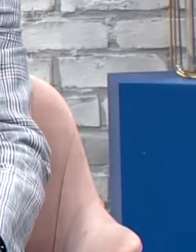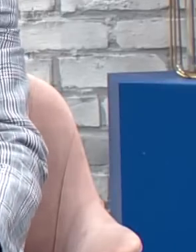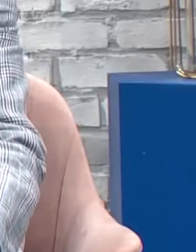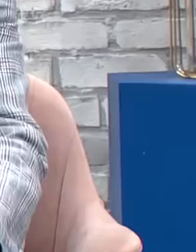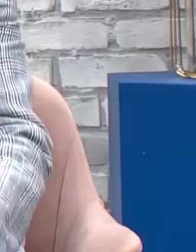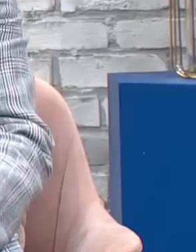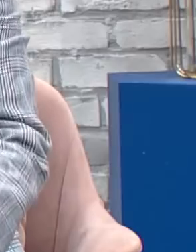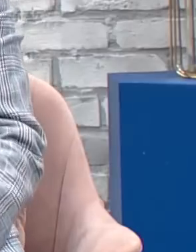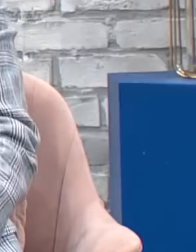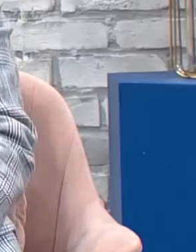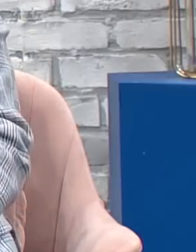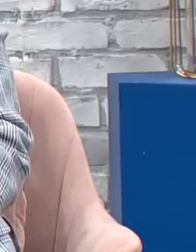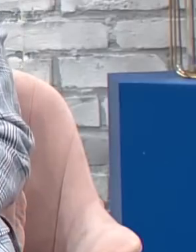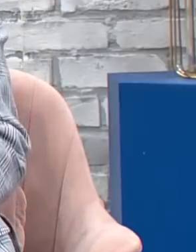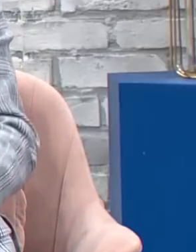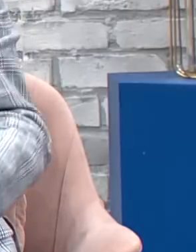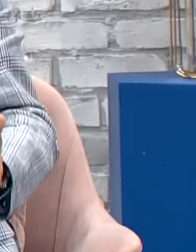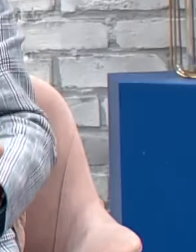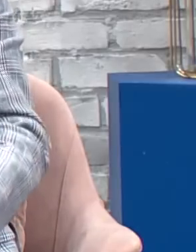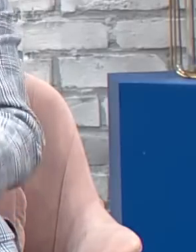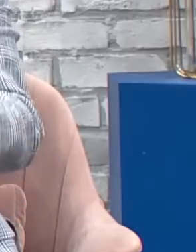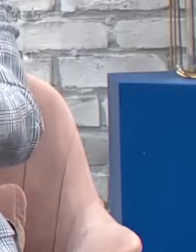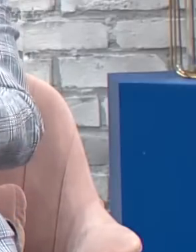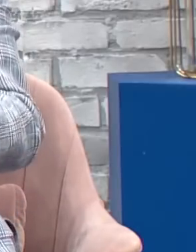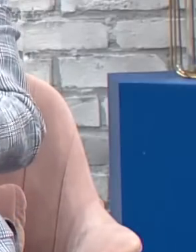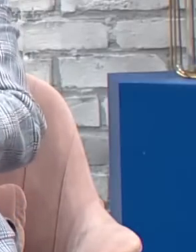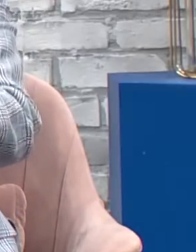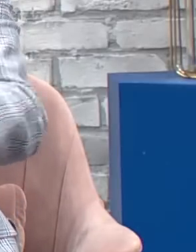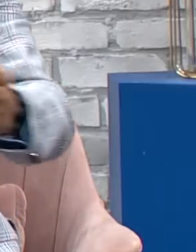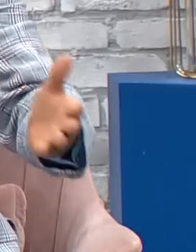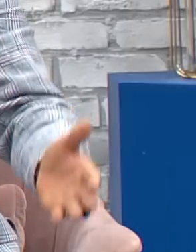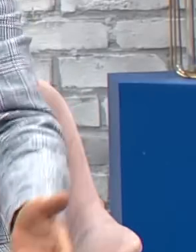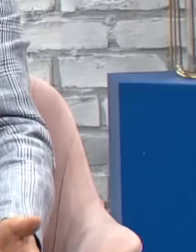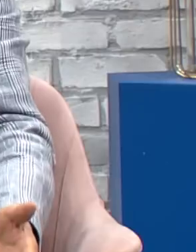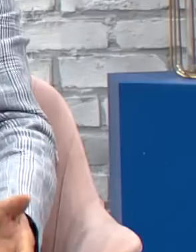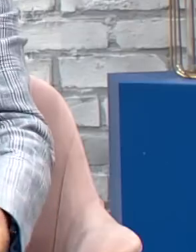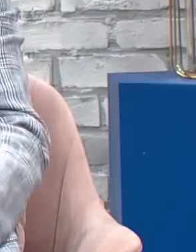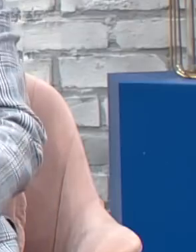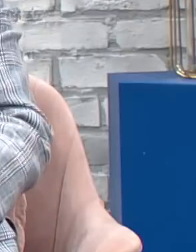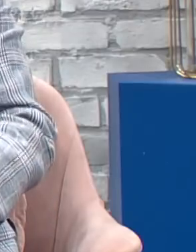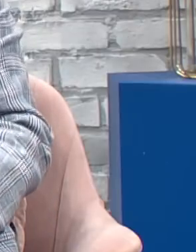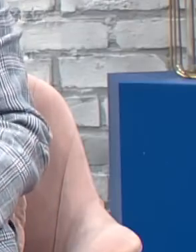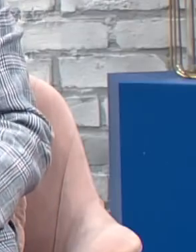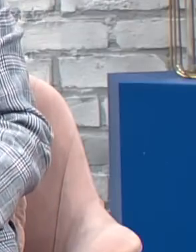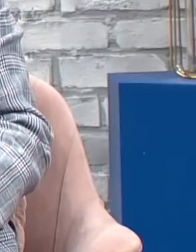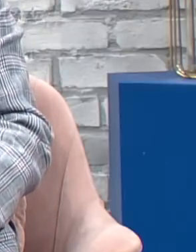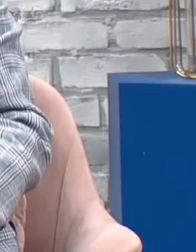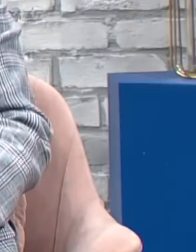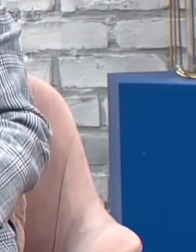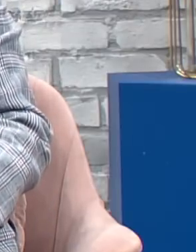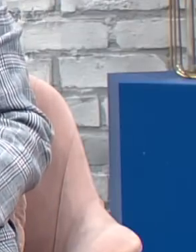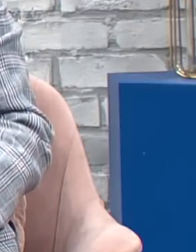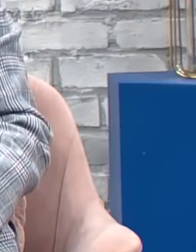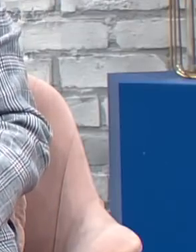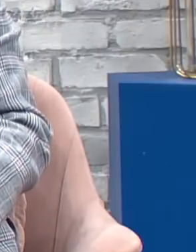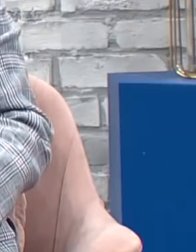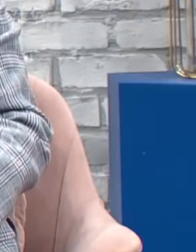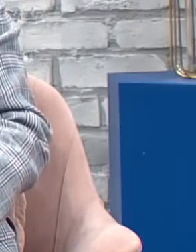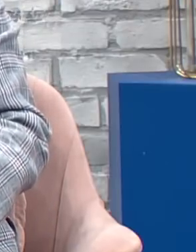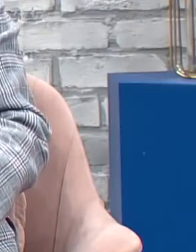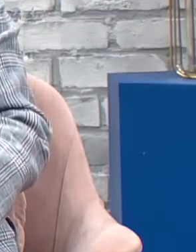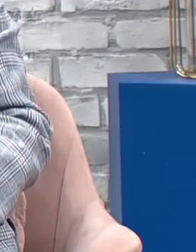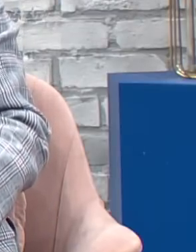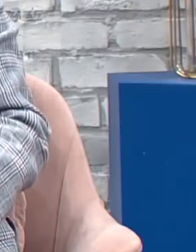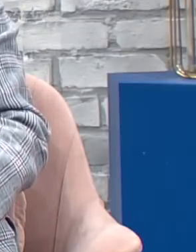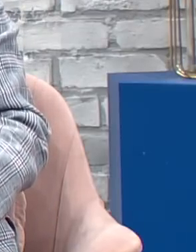세우기 운동. 네. 자, 복음을 통해서 기독교 대안학교를 세우는 겁니다. 아래 네. 전화번호 나가고 있으니까 여기로 전화 주시면요. 저희들이